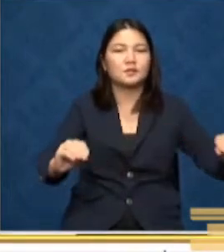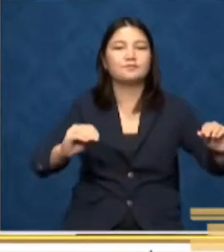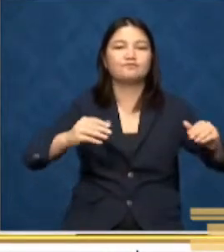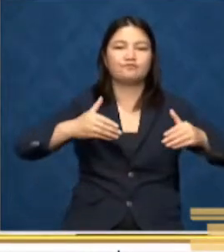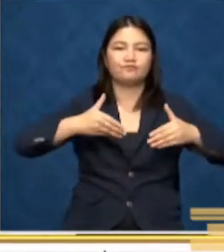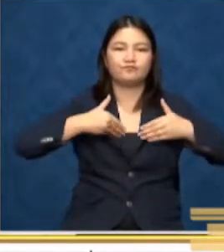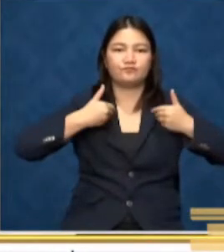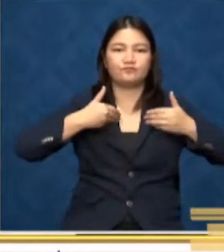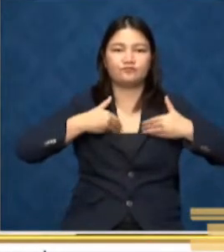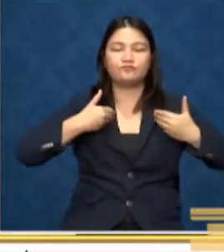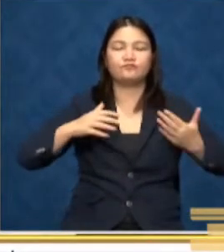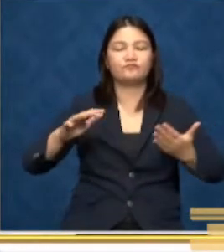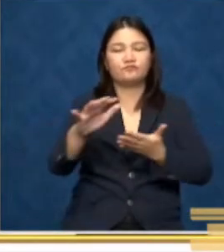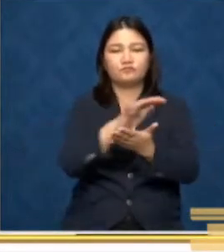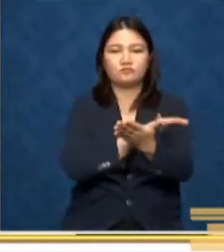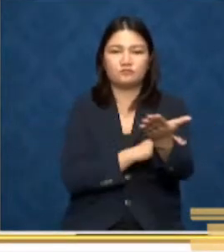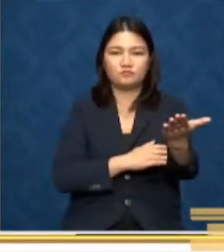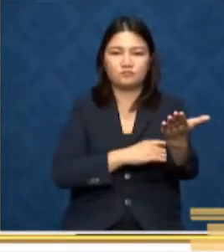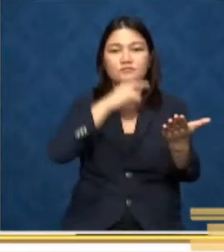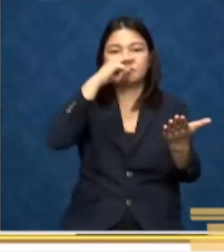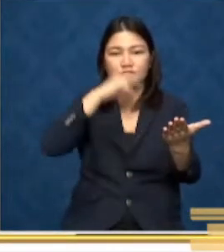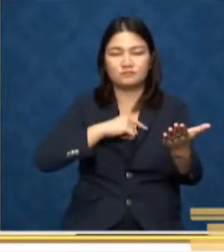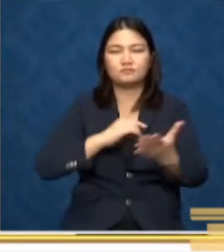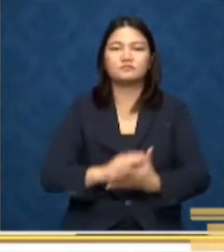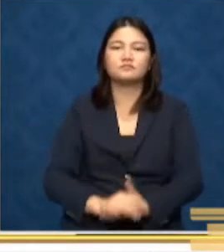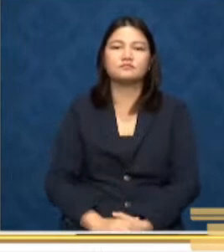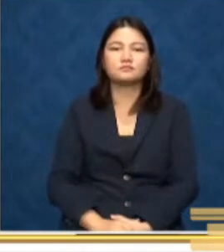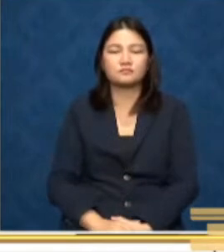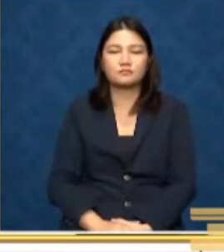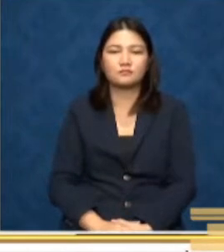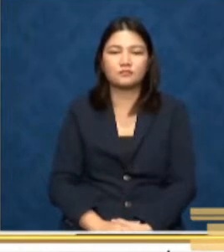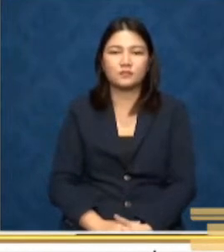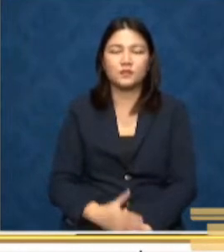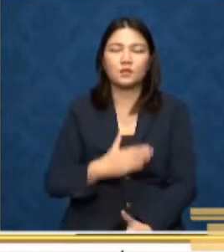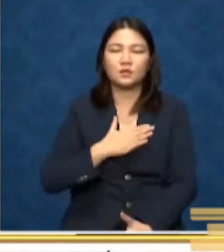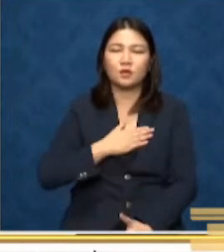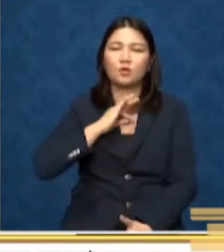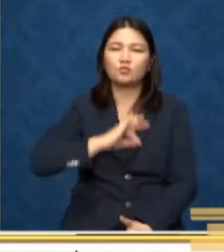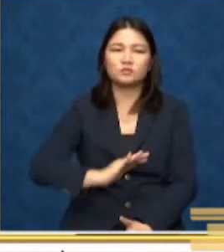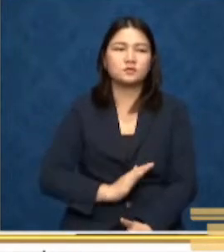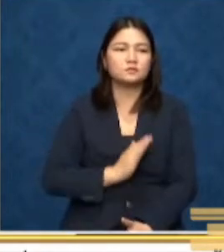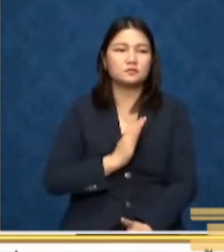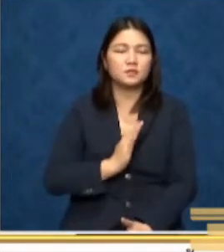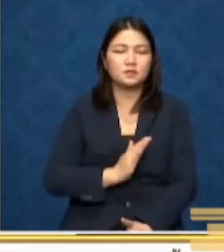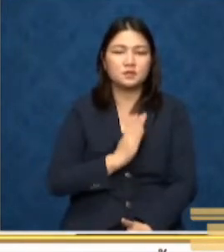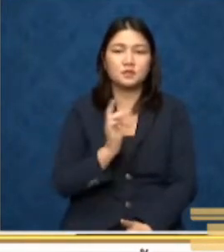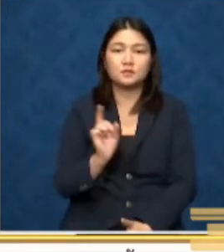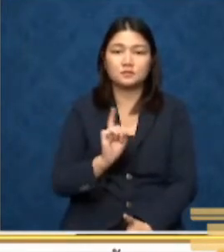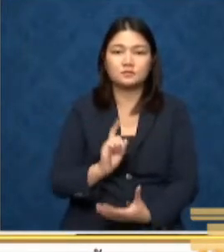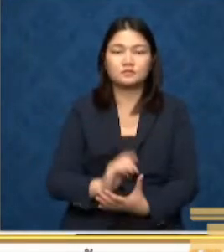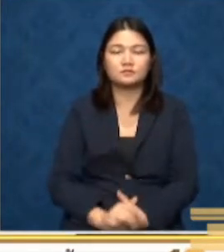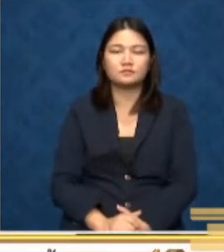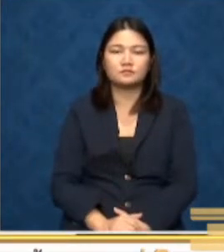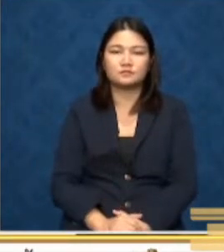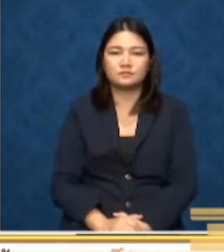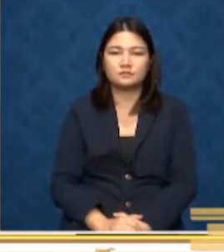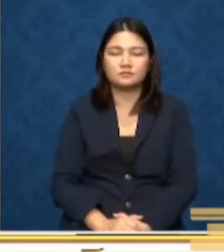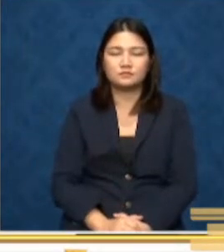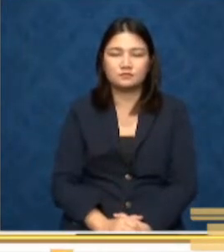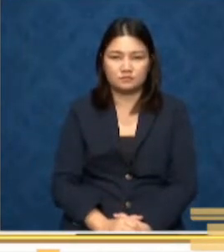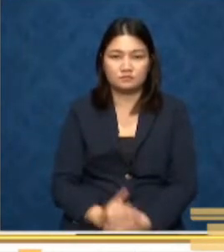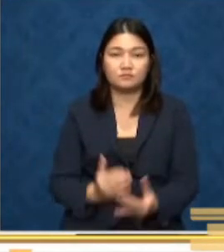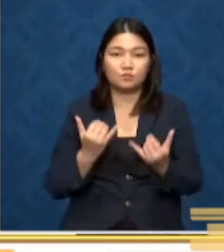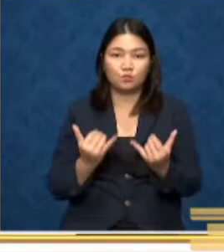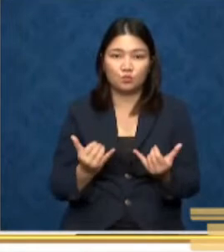โดยส่วนรวมวันนี้ผมรู้สึกเป็นเกียรติที่ได้มีโอกาสมาปรึกษา